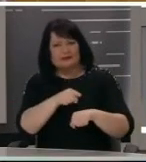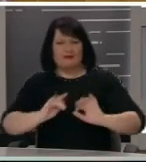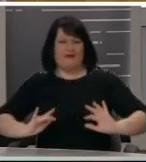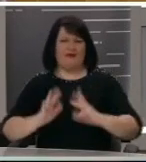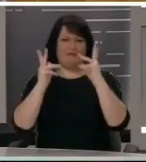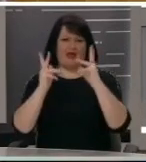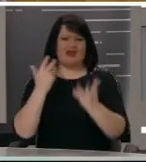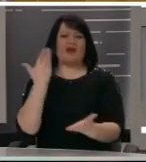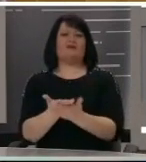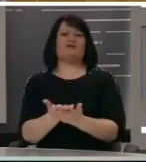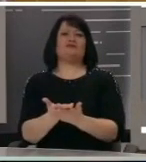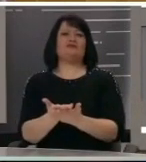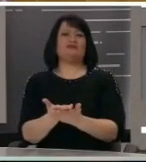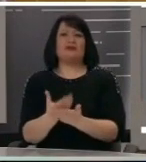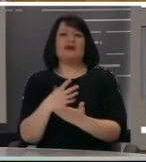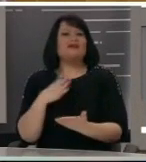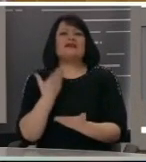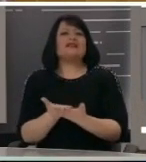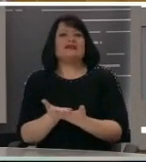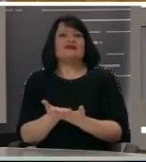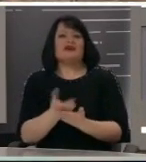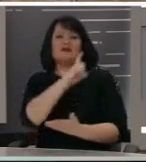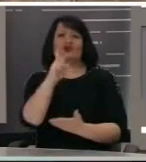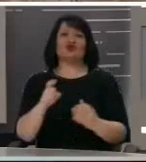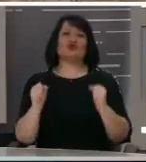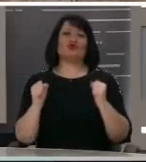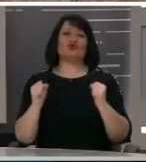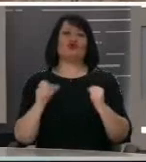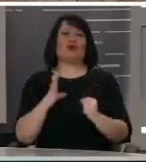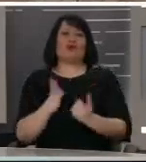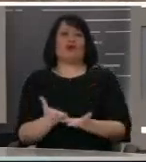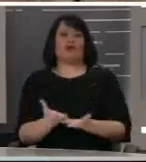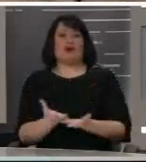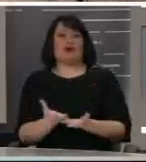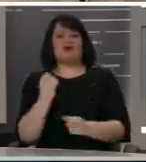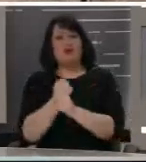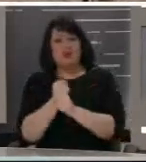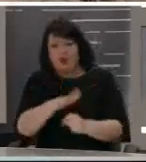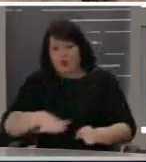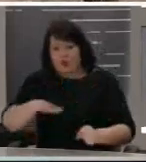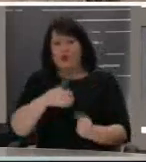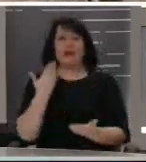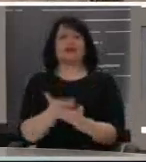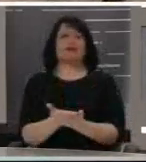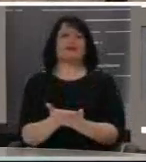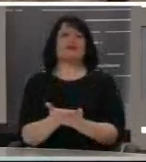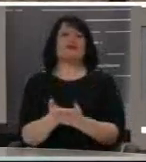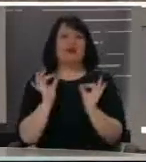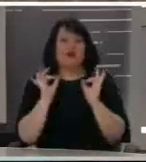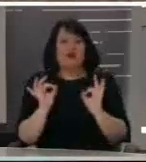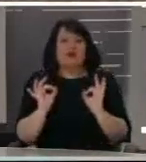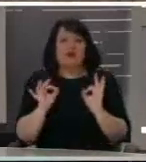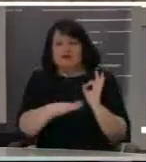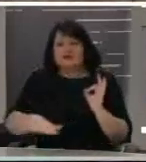ζητώντας ανθρώπινες συνθήκες δουλειάς. Στα οικονομικά αιτήματα των εργαζόμενων γυναικών